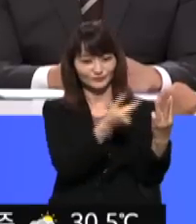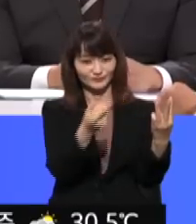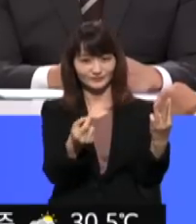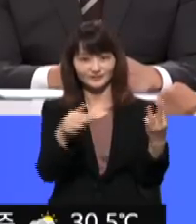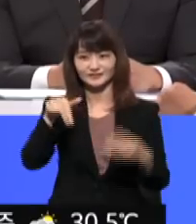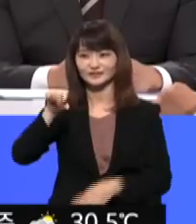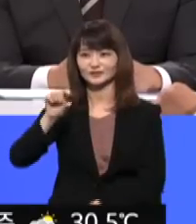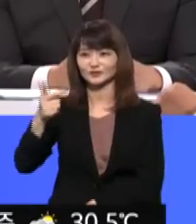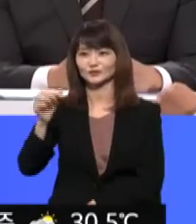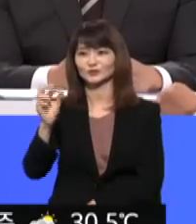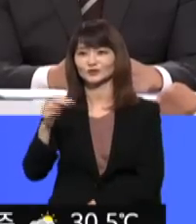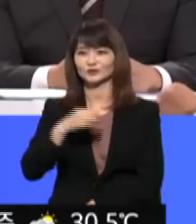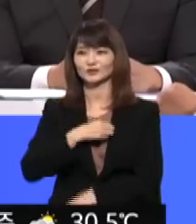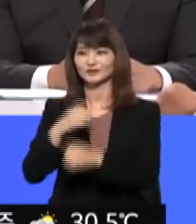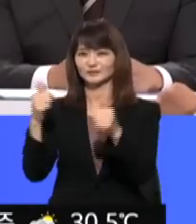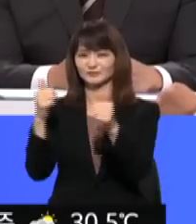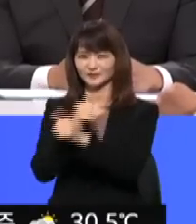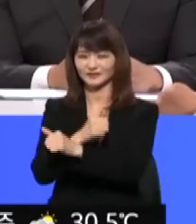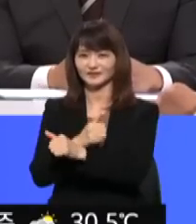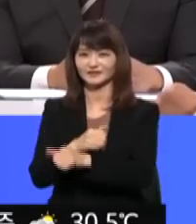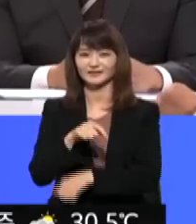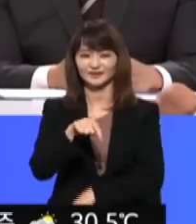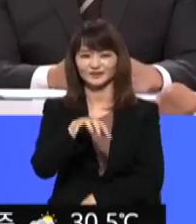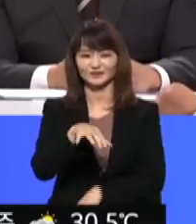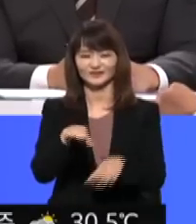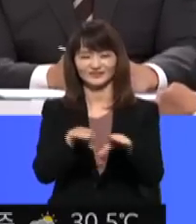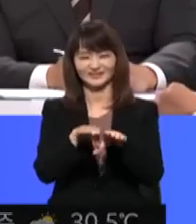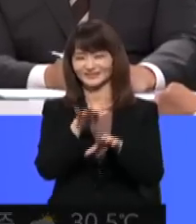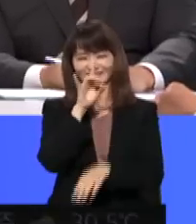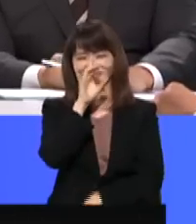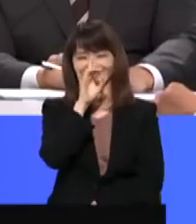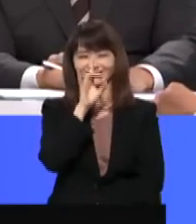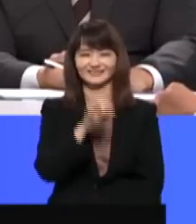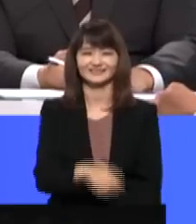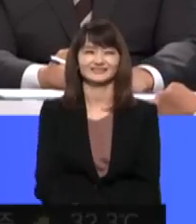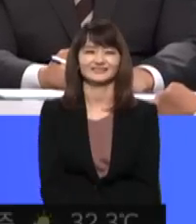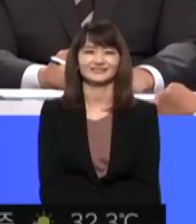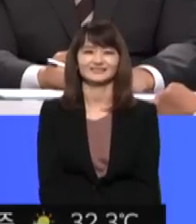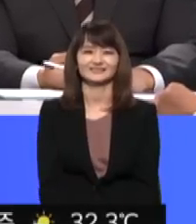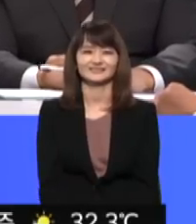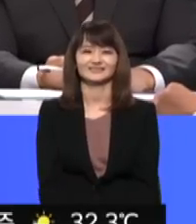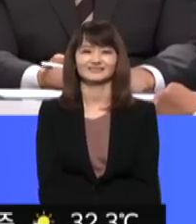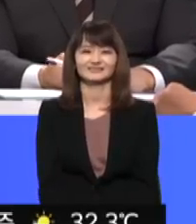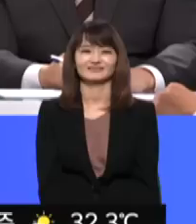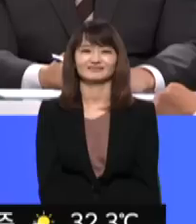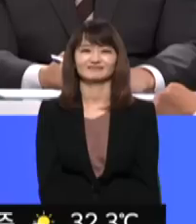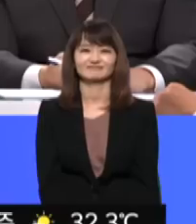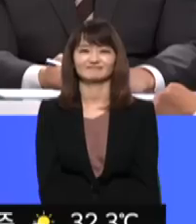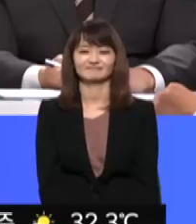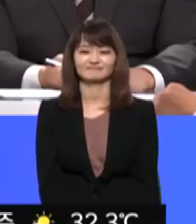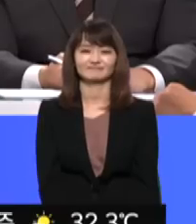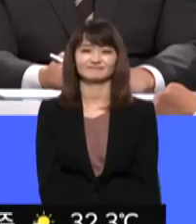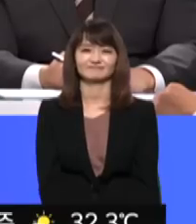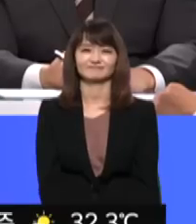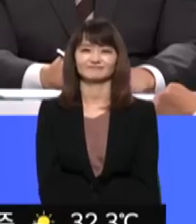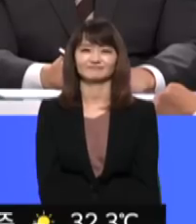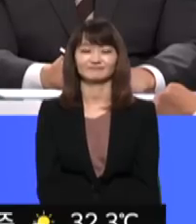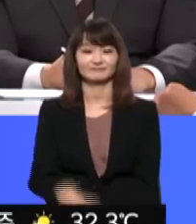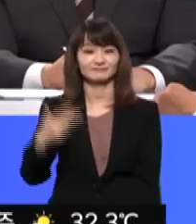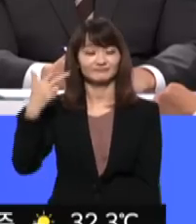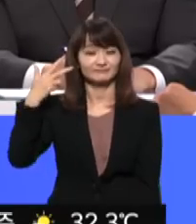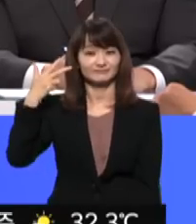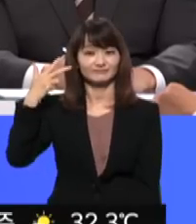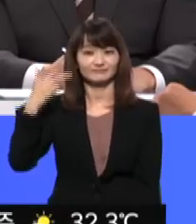전용기원님만 바뀌셨습니다 여기 빠지면 안 되는군요 예 아 그리고 이분 의견 주셨습니다